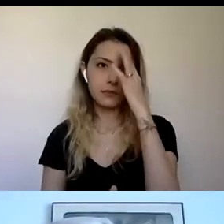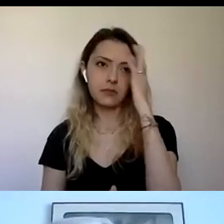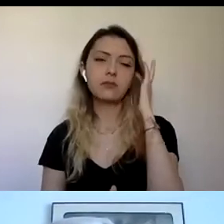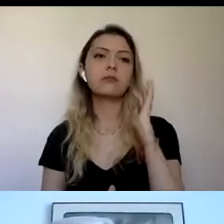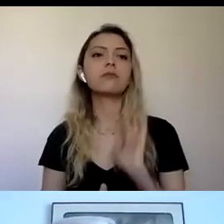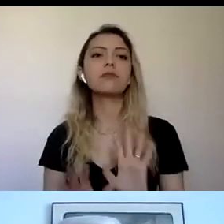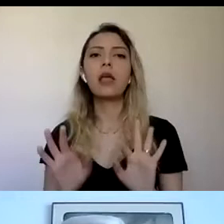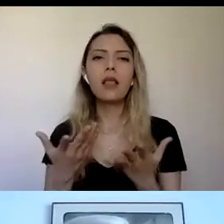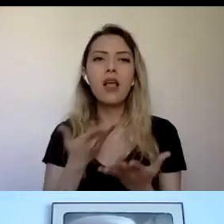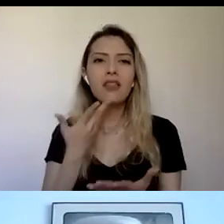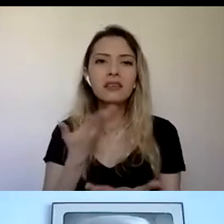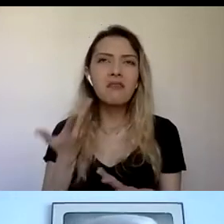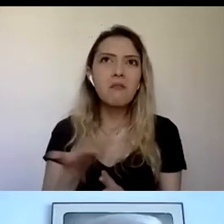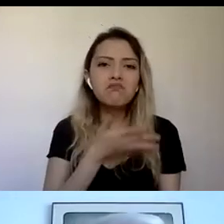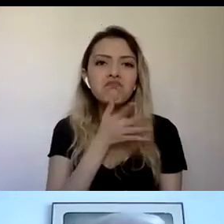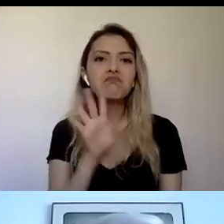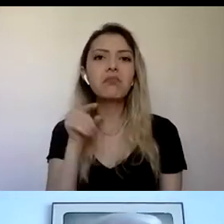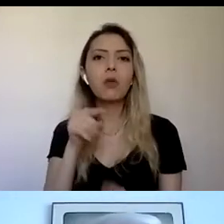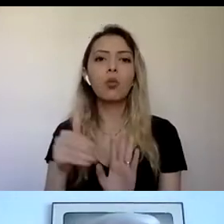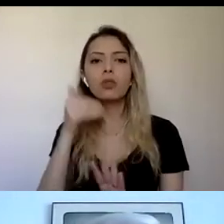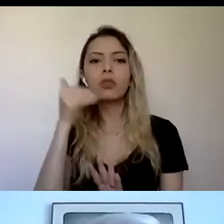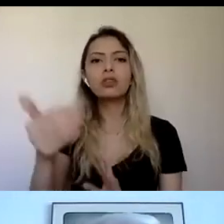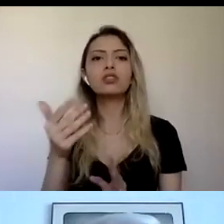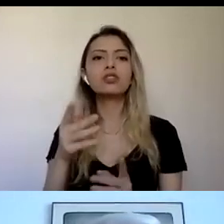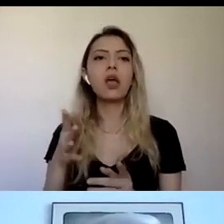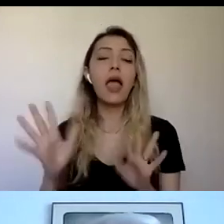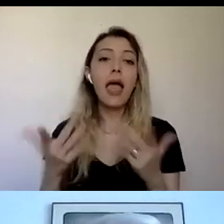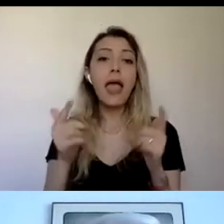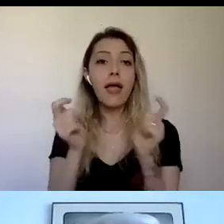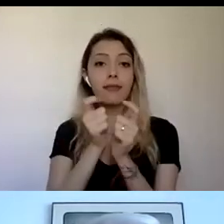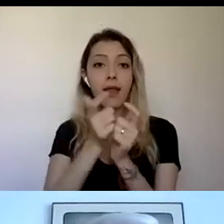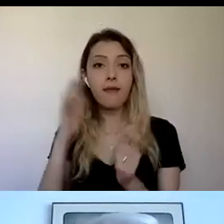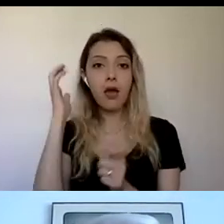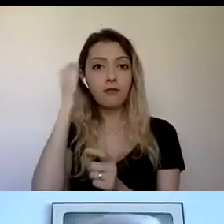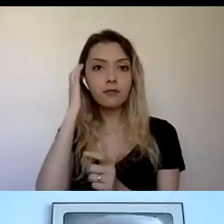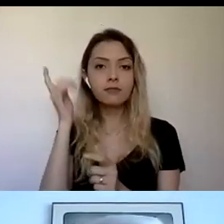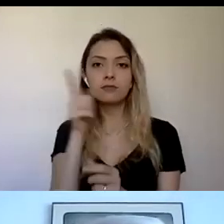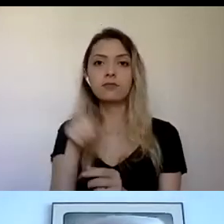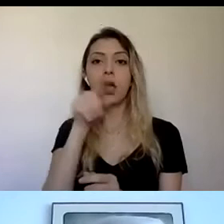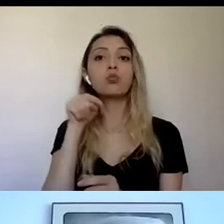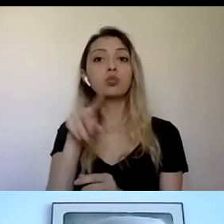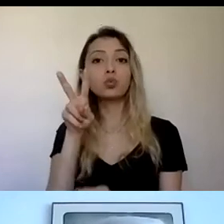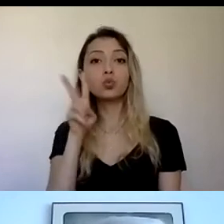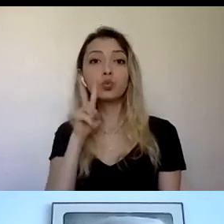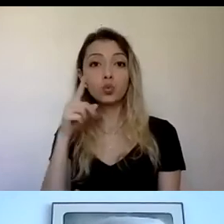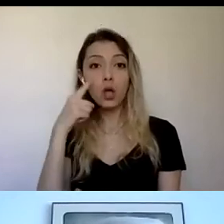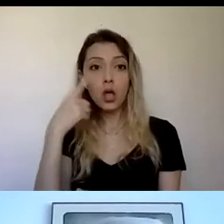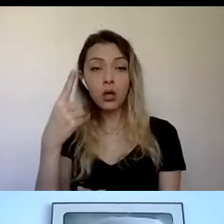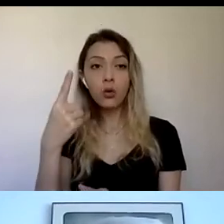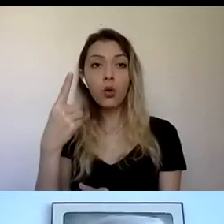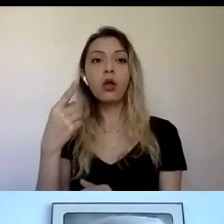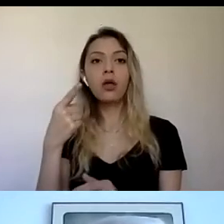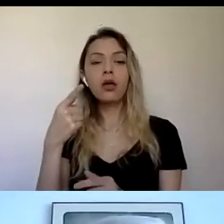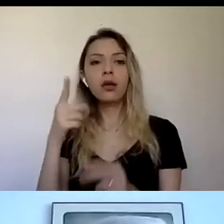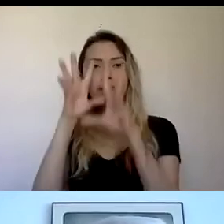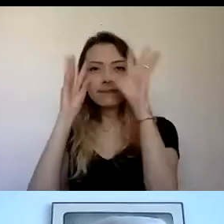nasıl diyeyim? Bunun dışında aslında eğer sivil toplum örgütleri bu sonuçlara erişmek için gerekli